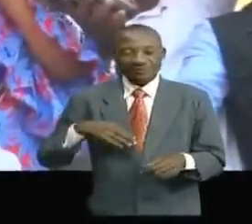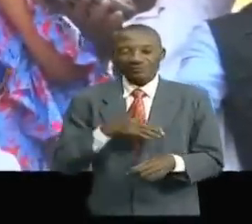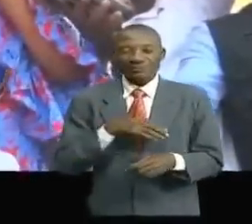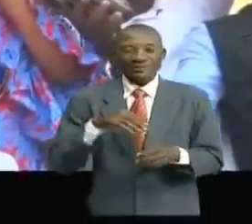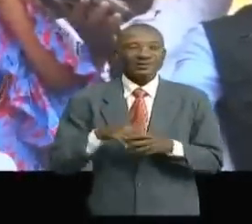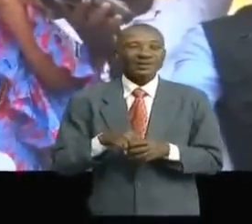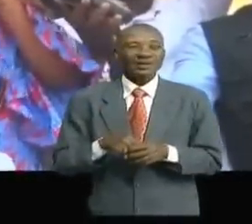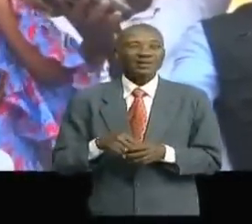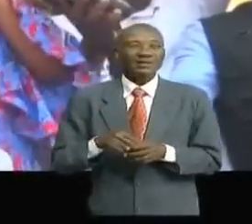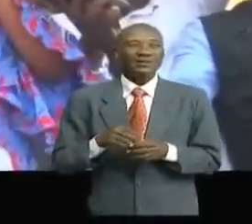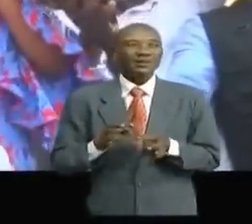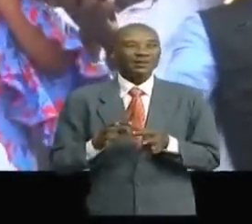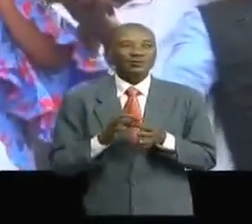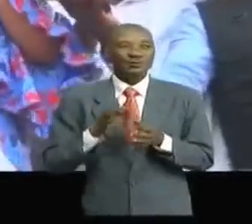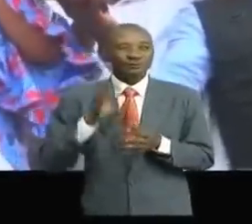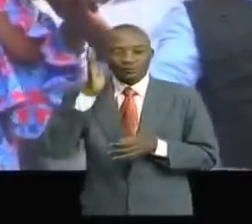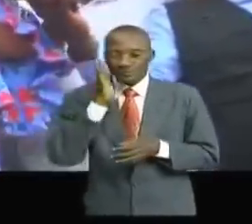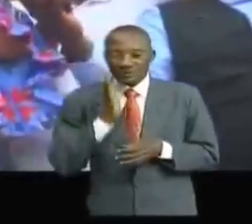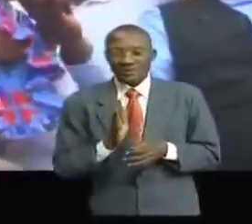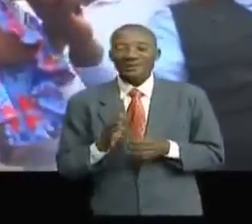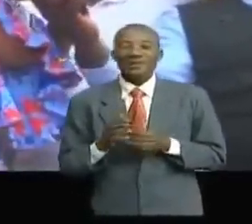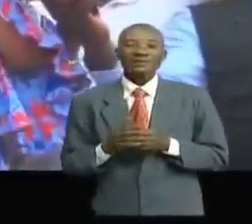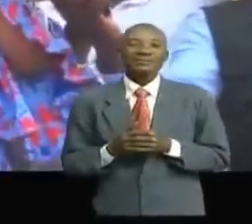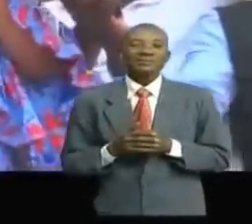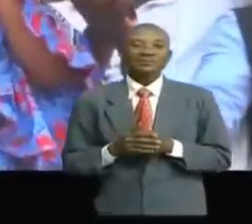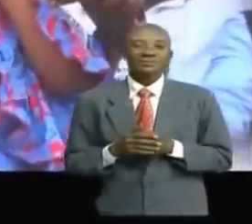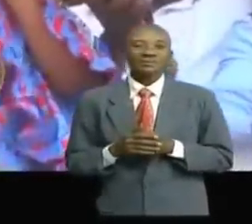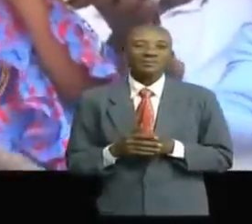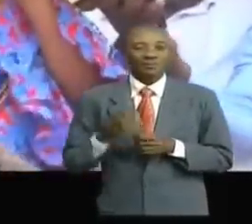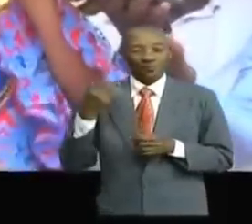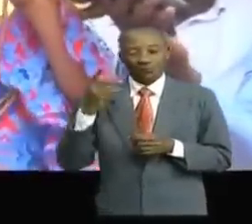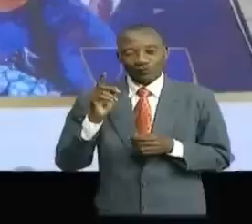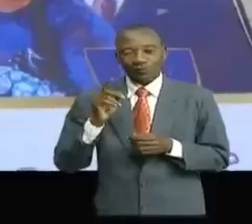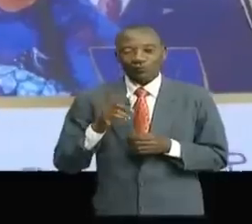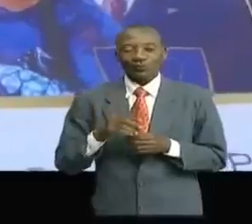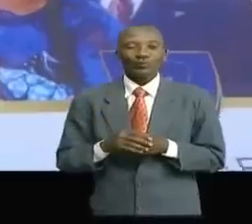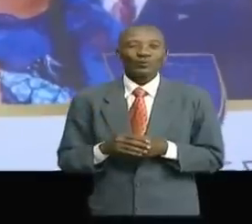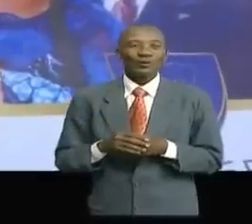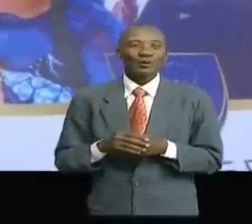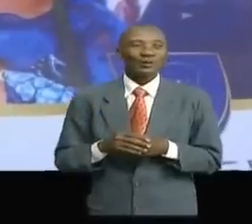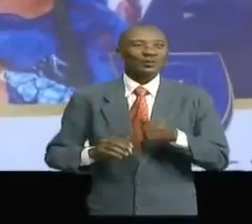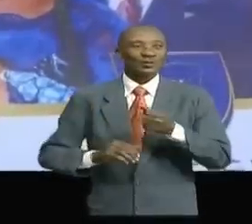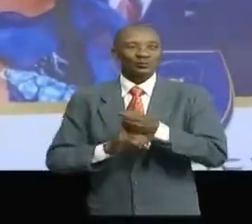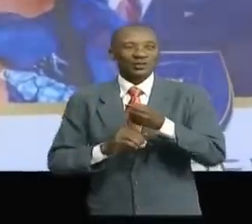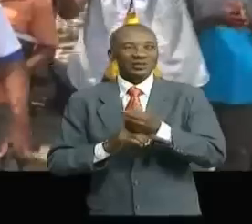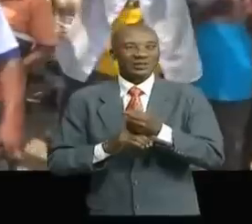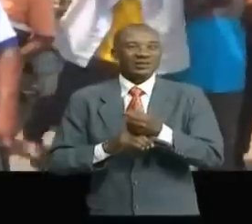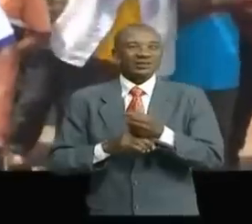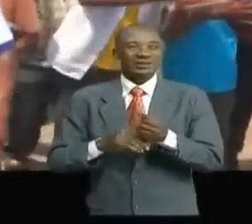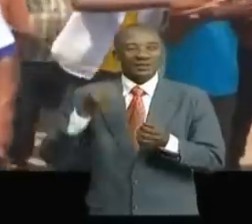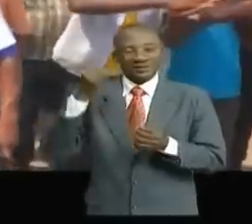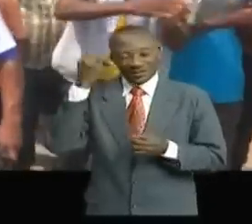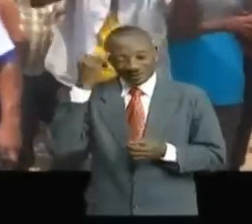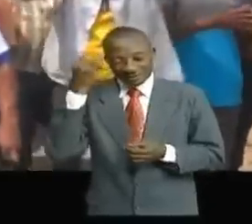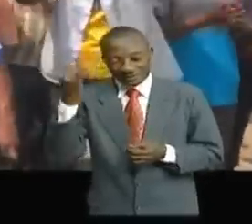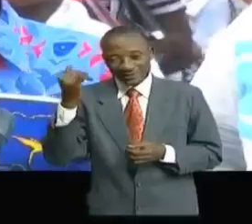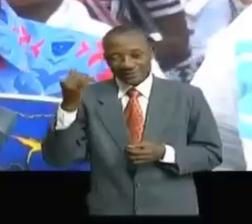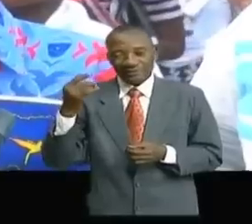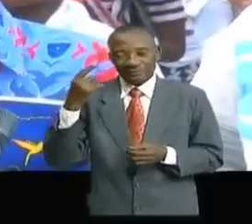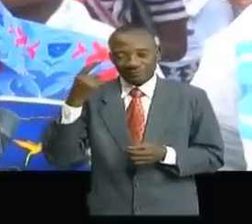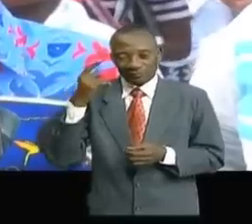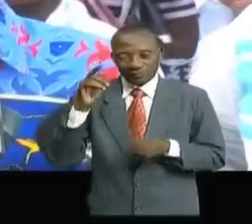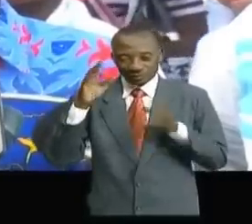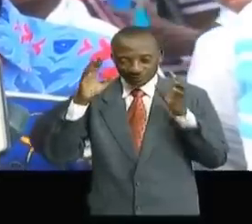Nadine Boboy a adressé à ses termes le même message: enrôlons-nous pour s'acquitter de notre devoir civique. La